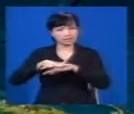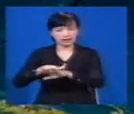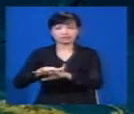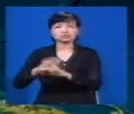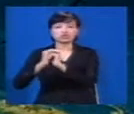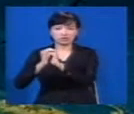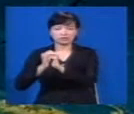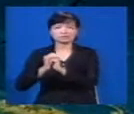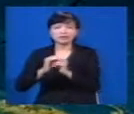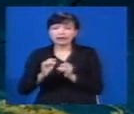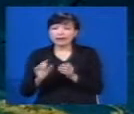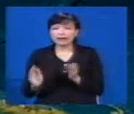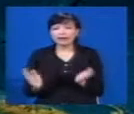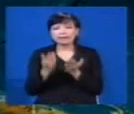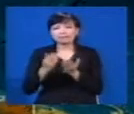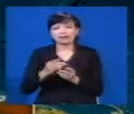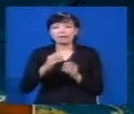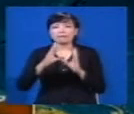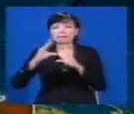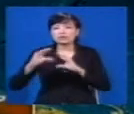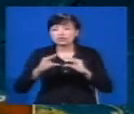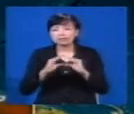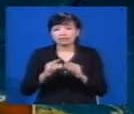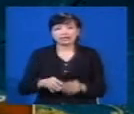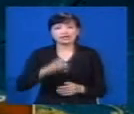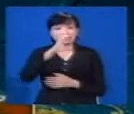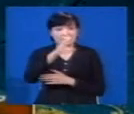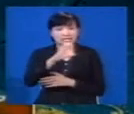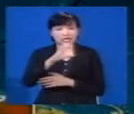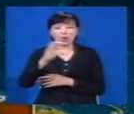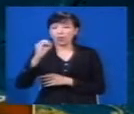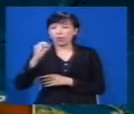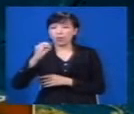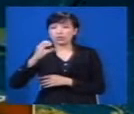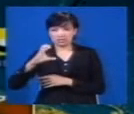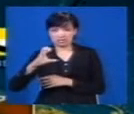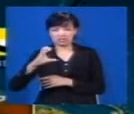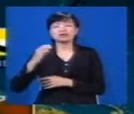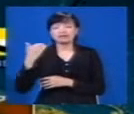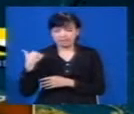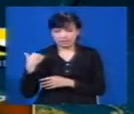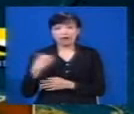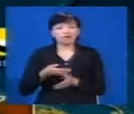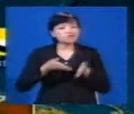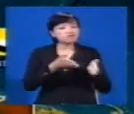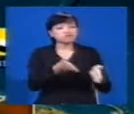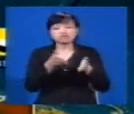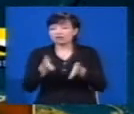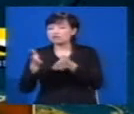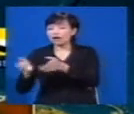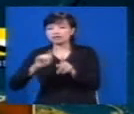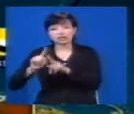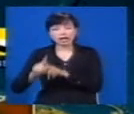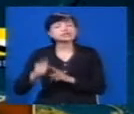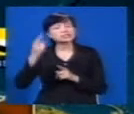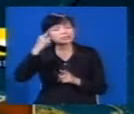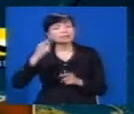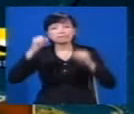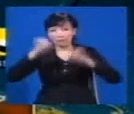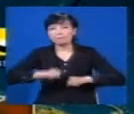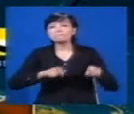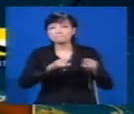ให้เริ่มมีการเจรจา COC อย่างเป็นทางการโดยทุกฝ่ายเห็นตรงกันว่าการหารือควรดำเนินต่อไปโดยคำนึง